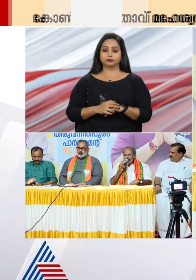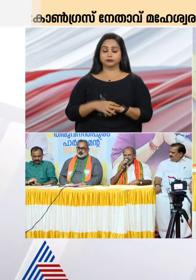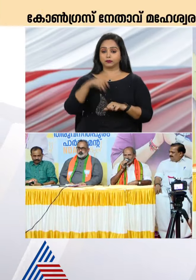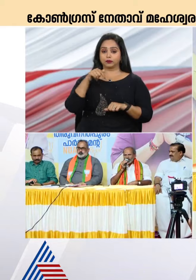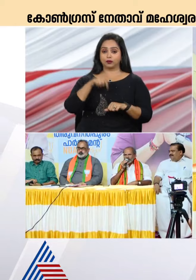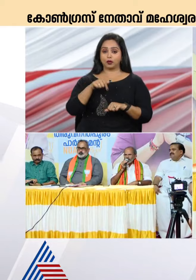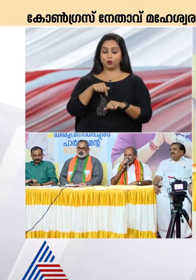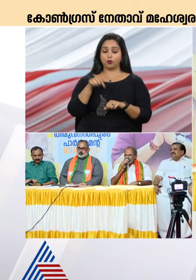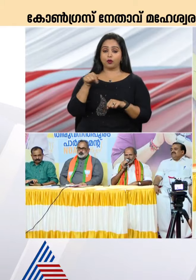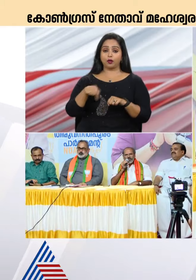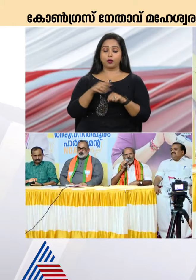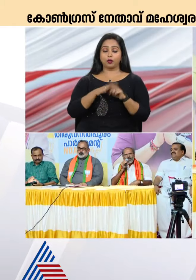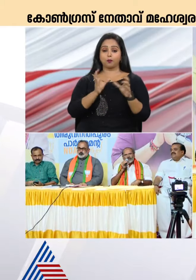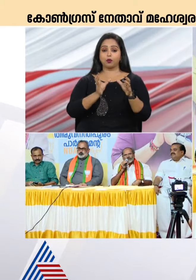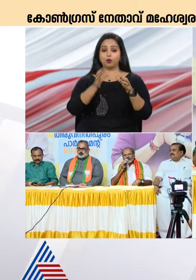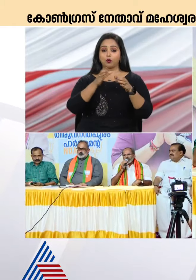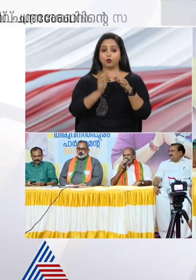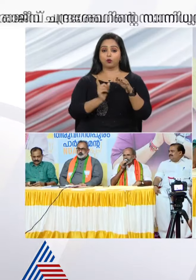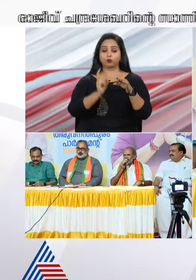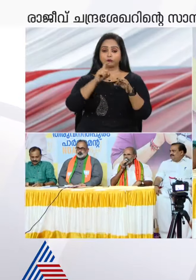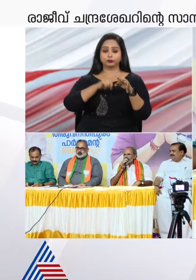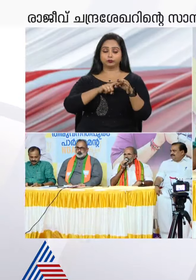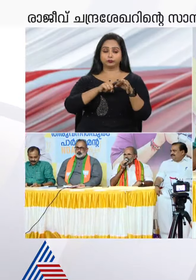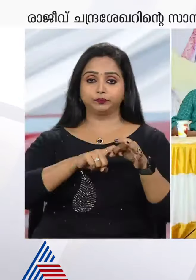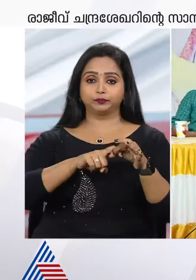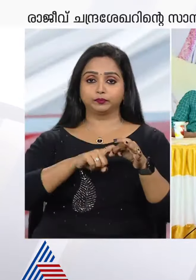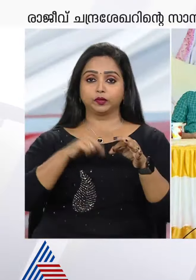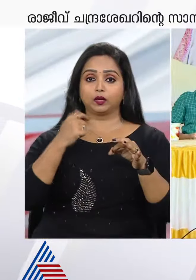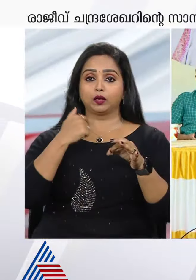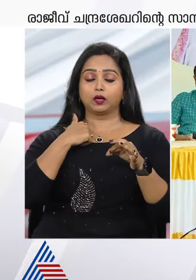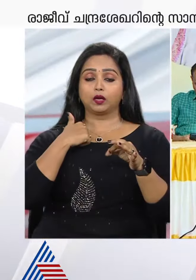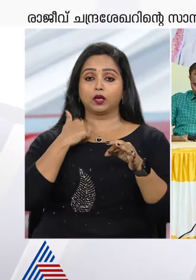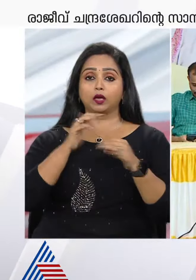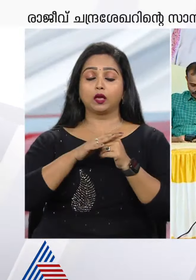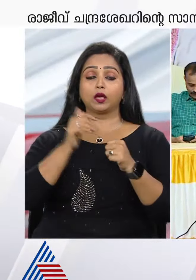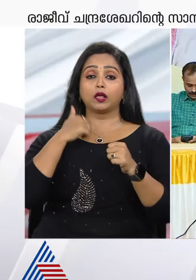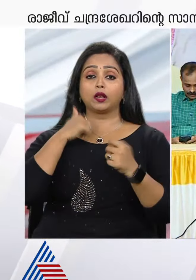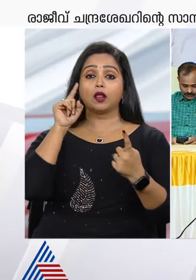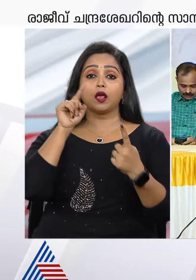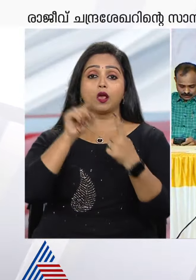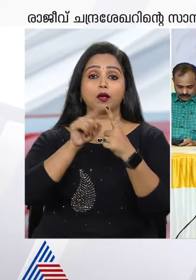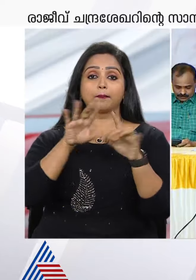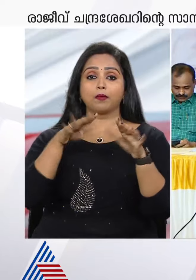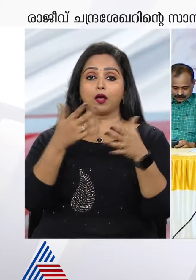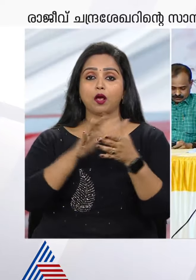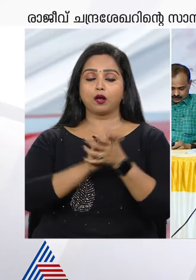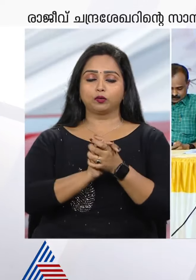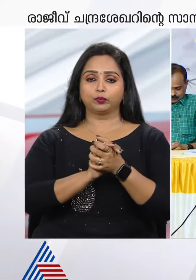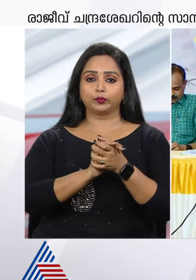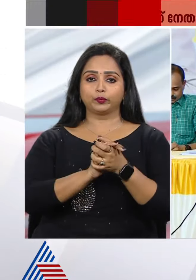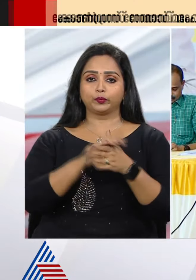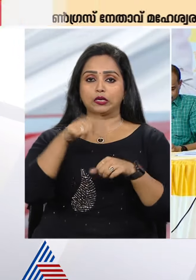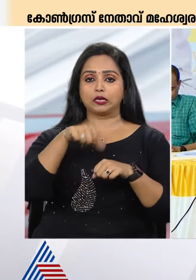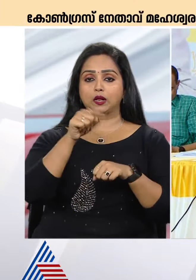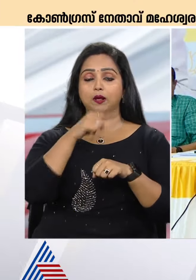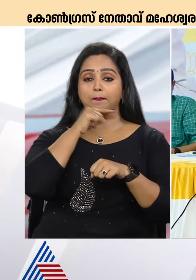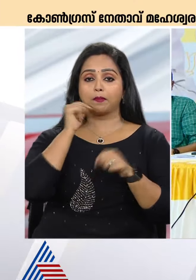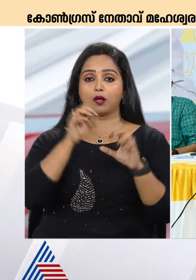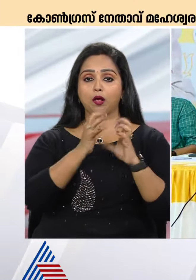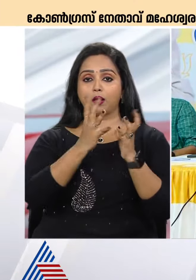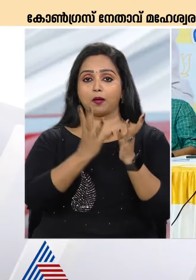ഒരു സംരംഭത്തിന് മുതിർന്നത്. എൻ്റെ മുന്നിലുള്ള ഒരു അജണ്ട എന്ന് പറയുന്നത് വൻപിച്ച ഭൂരിപക്ഷത്തോടുകൂടി